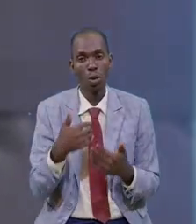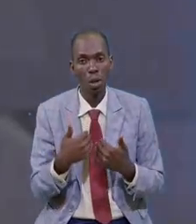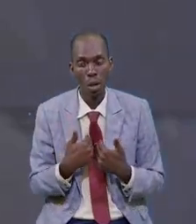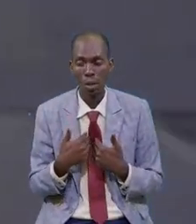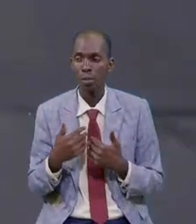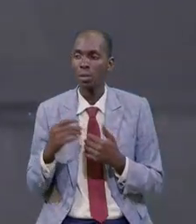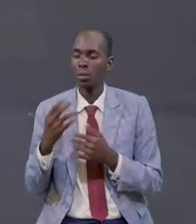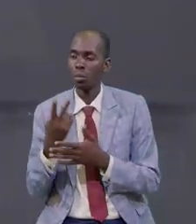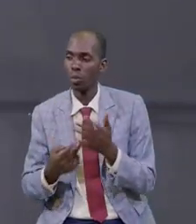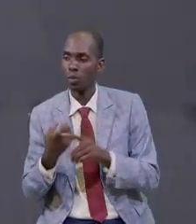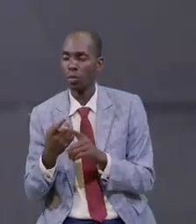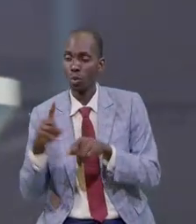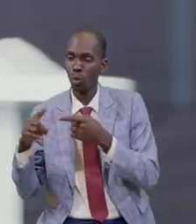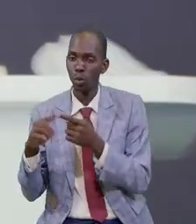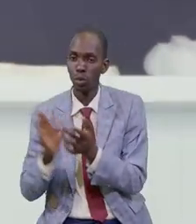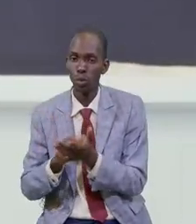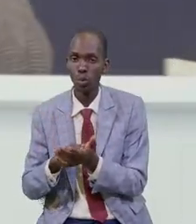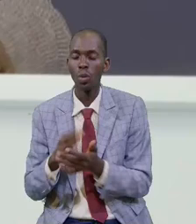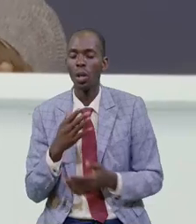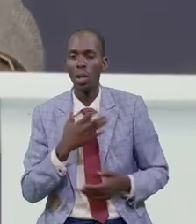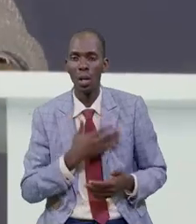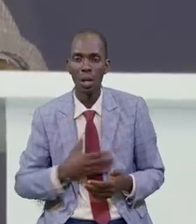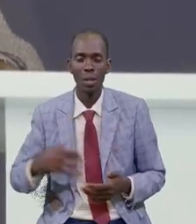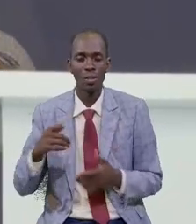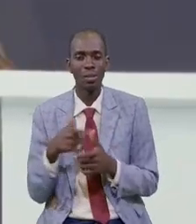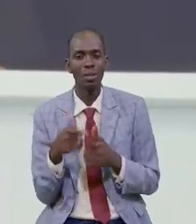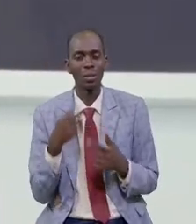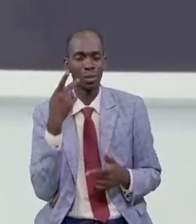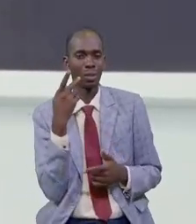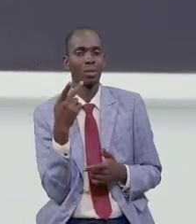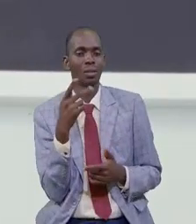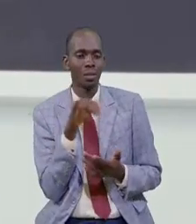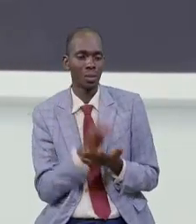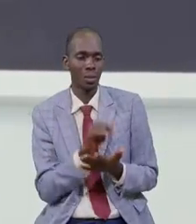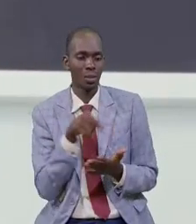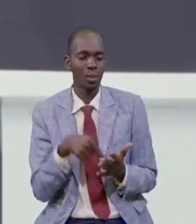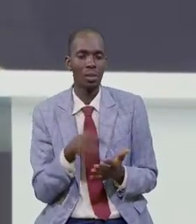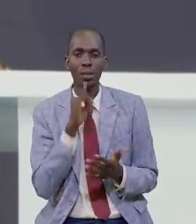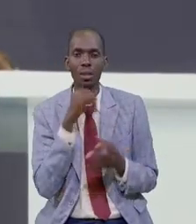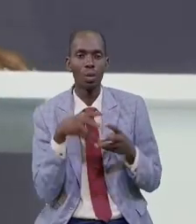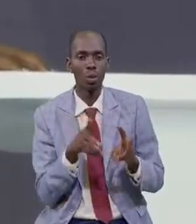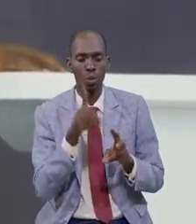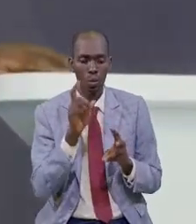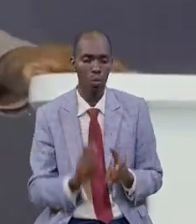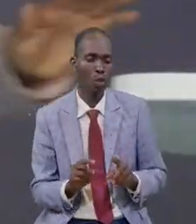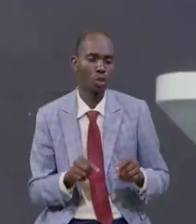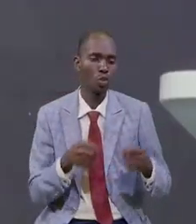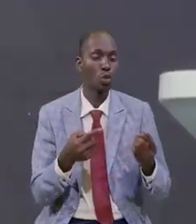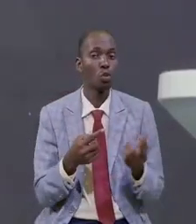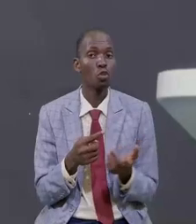l'école ensuite vois dans quelle direction tu peux aller